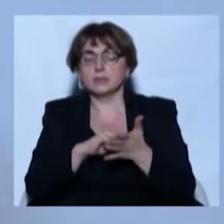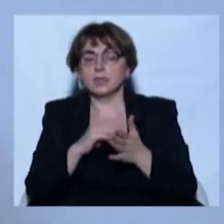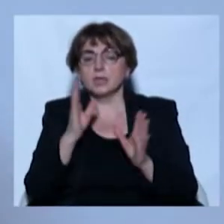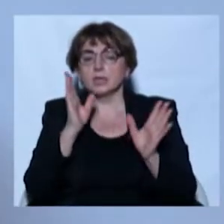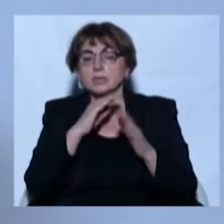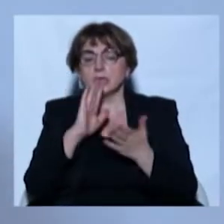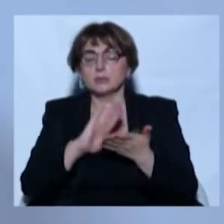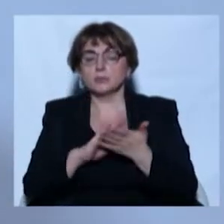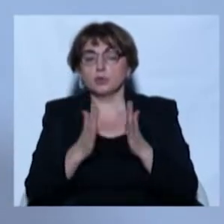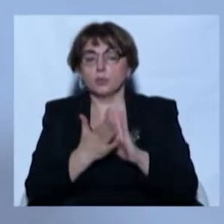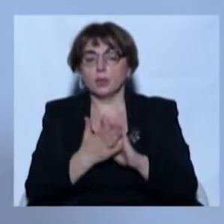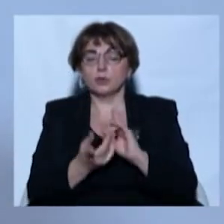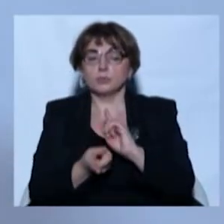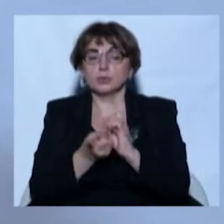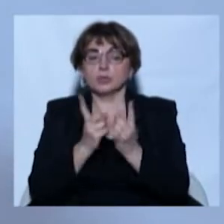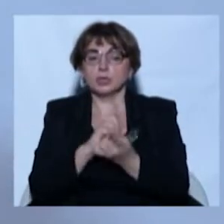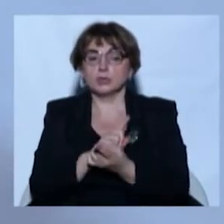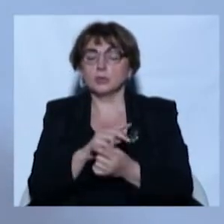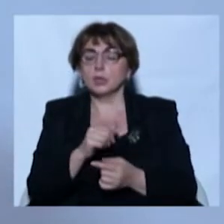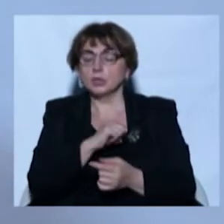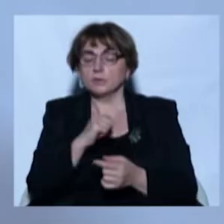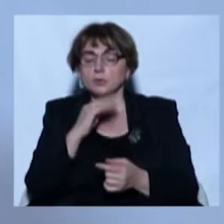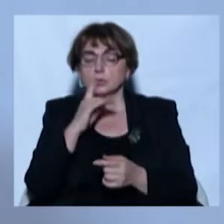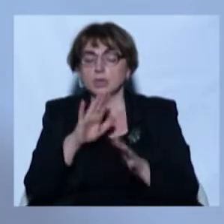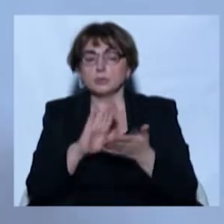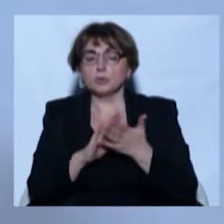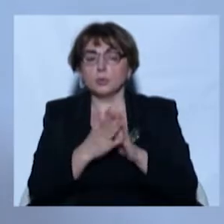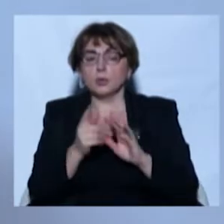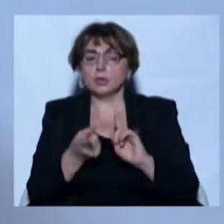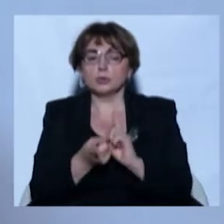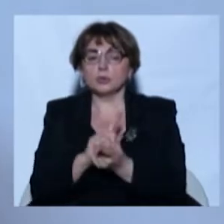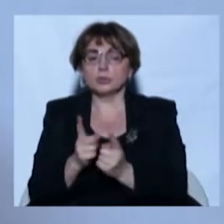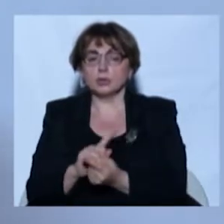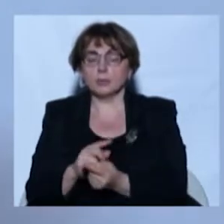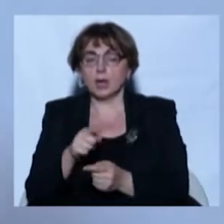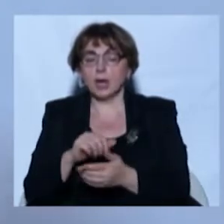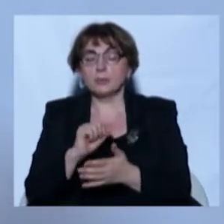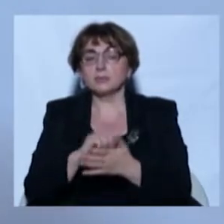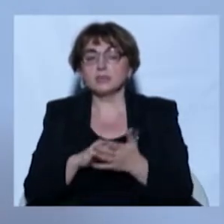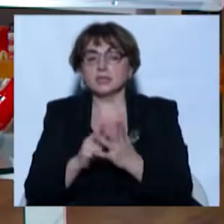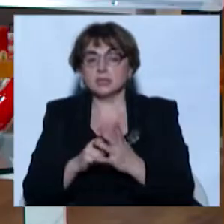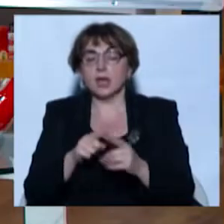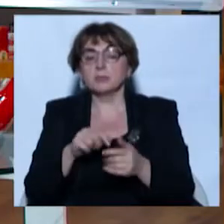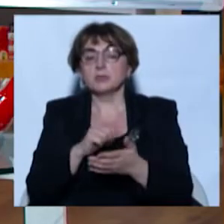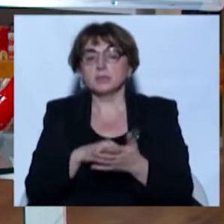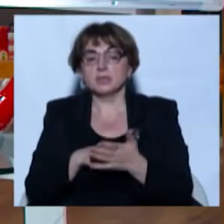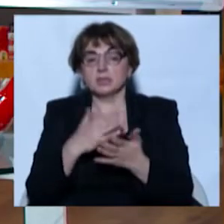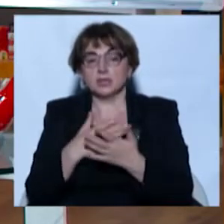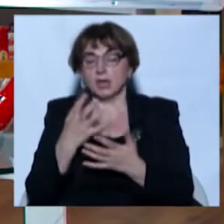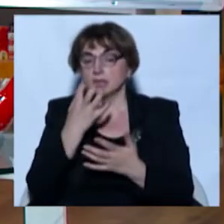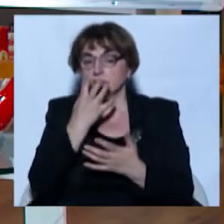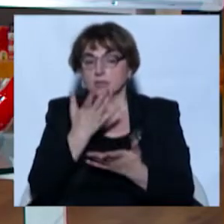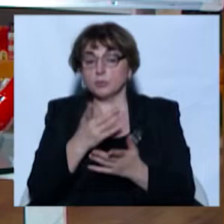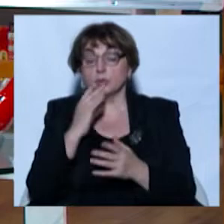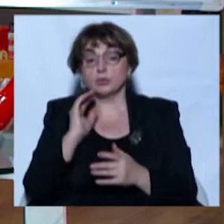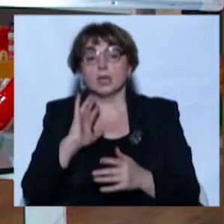წყლის მდგომარეობის შეცვლას? რატომ იცვლება წყალი? ალბათ მიხვდით, რომ ამას იწვევს ტემპერატურა. როდესაც მაღალი